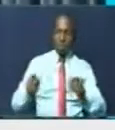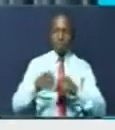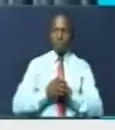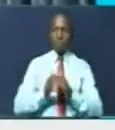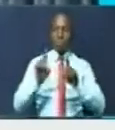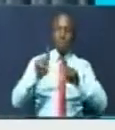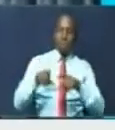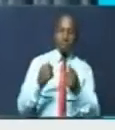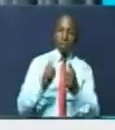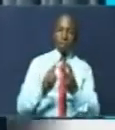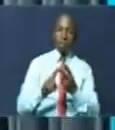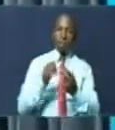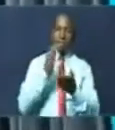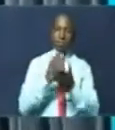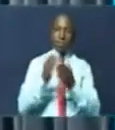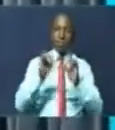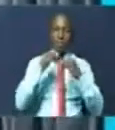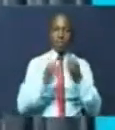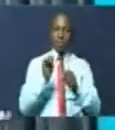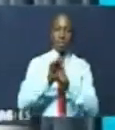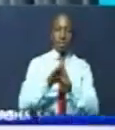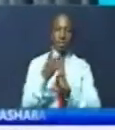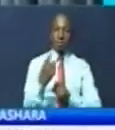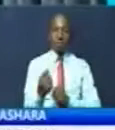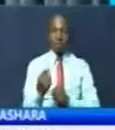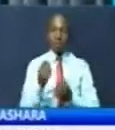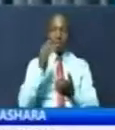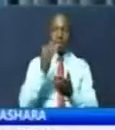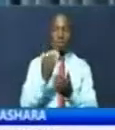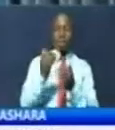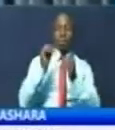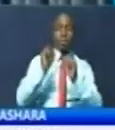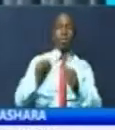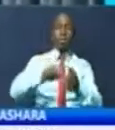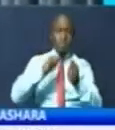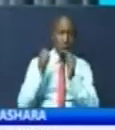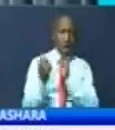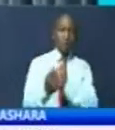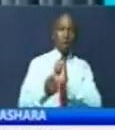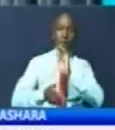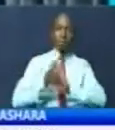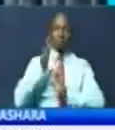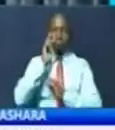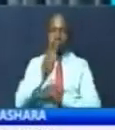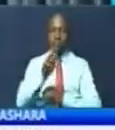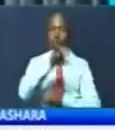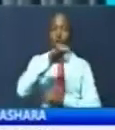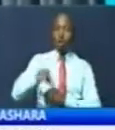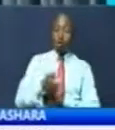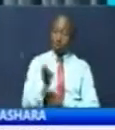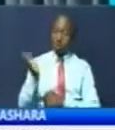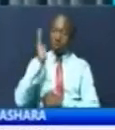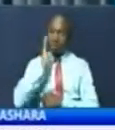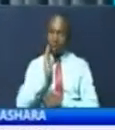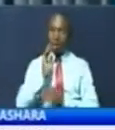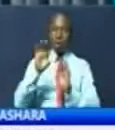Lakini kwa kweli taasisi nyingi za kifedha sasa zitakuwa zibadilike, ziangalie soko hili la vijana kwa